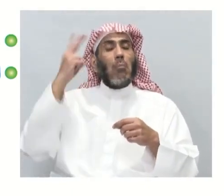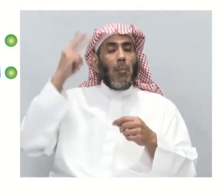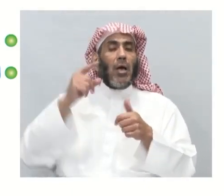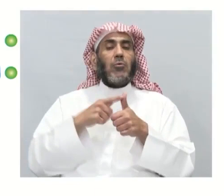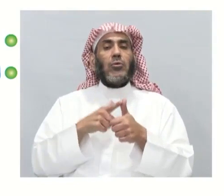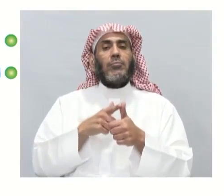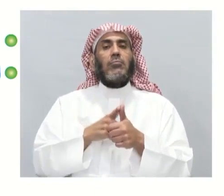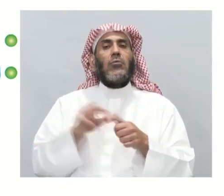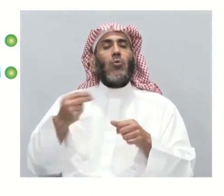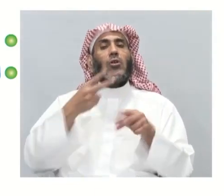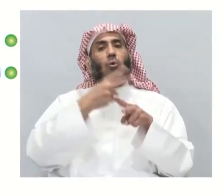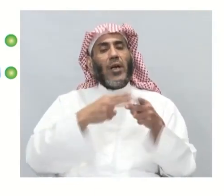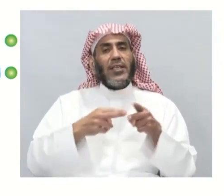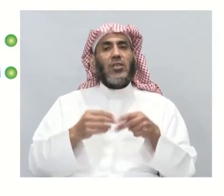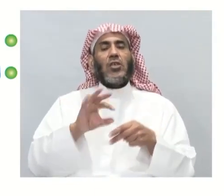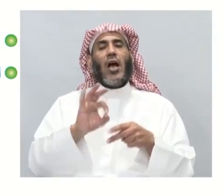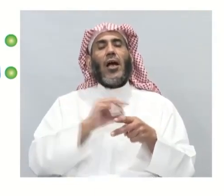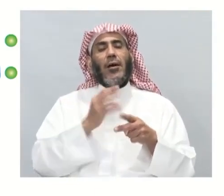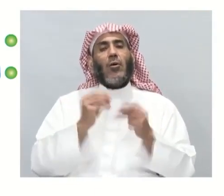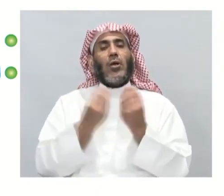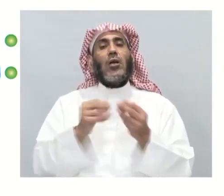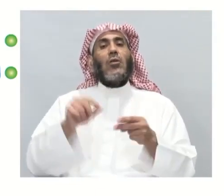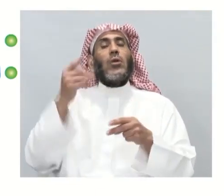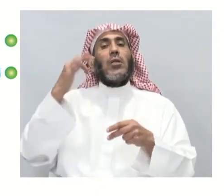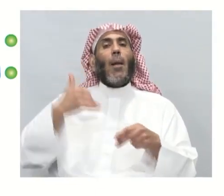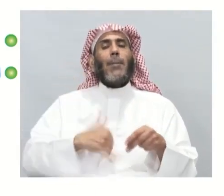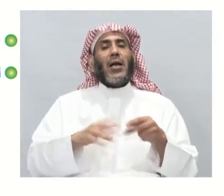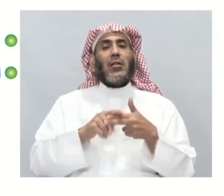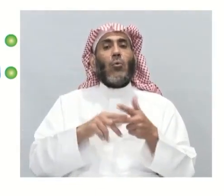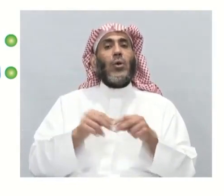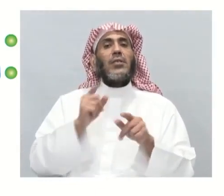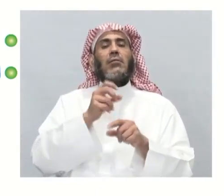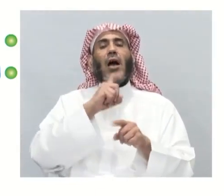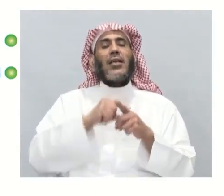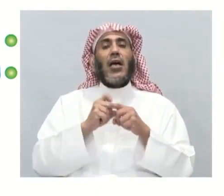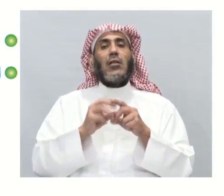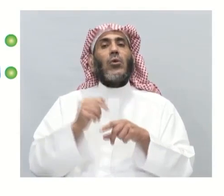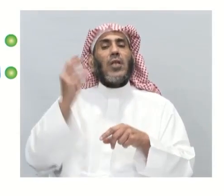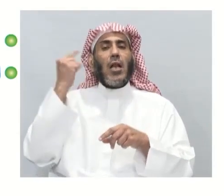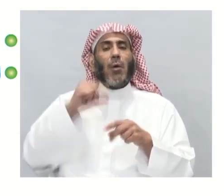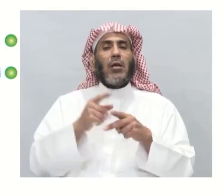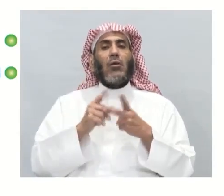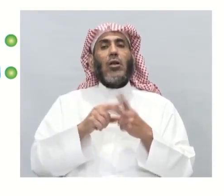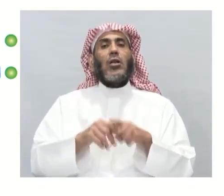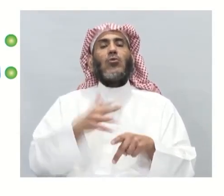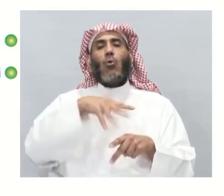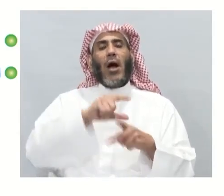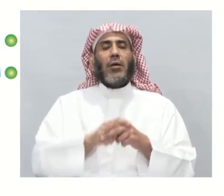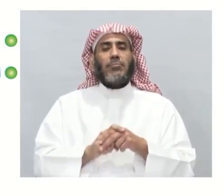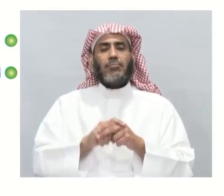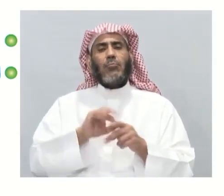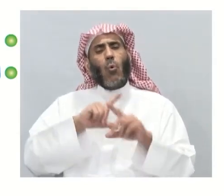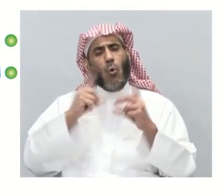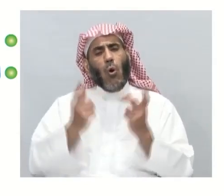السعوديه دوله الكويت الشقيقه دوله البحرين دوله قطر دوله الامارات دوله عمان